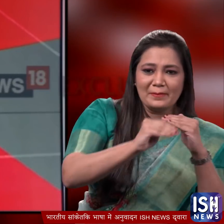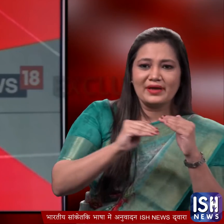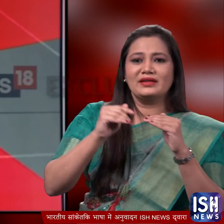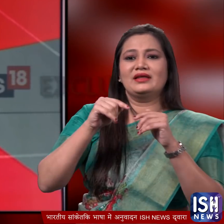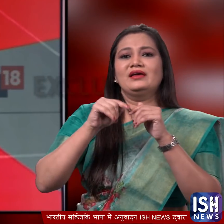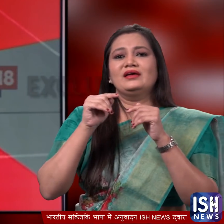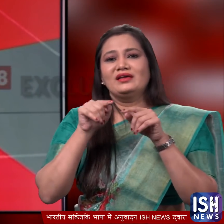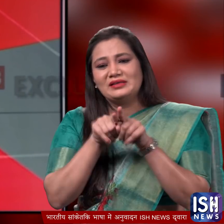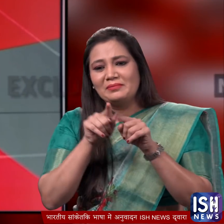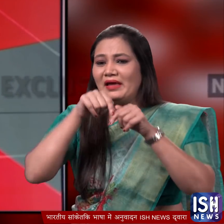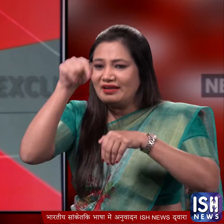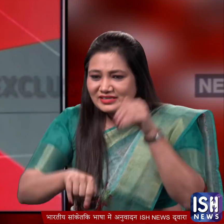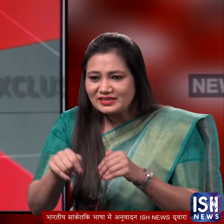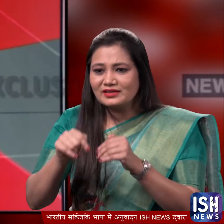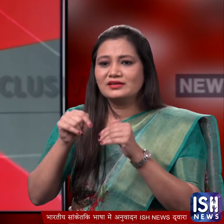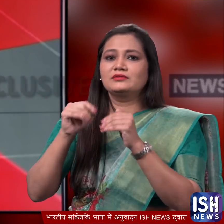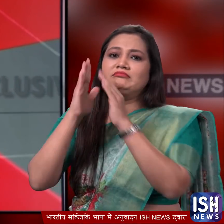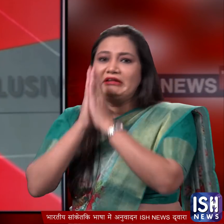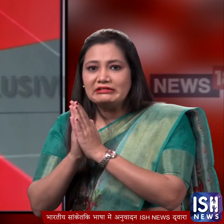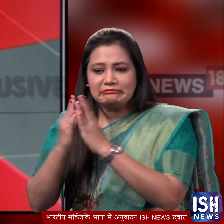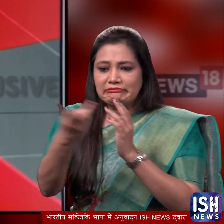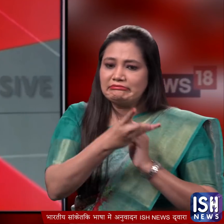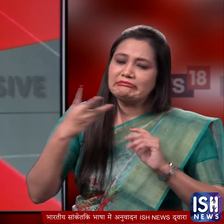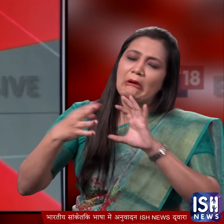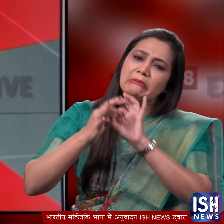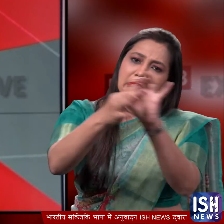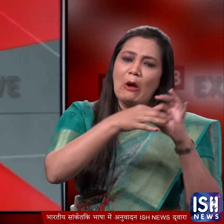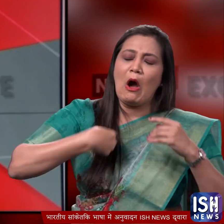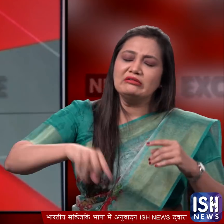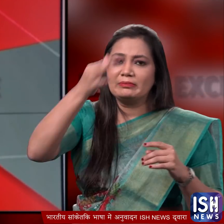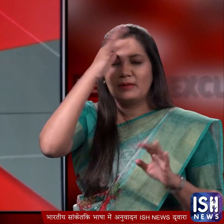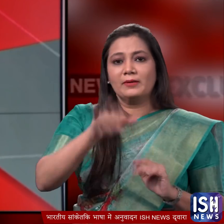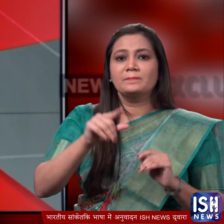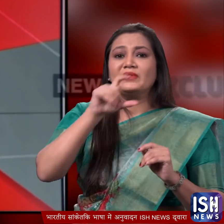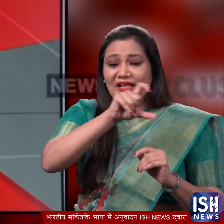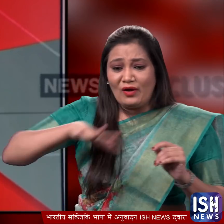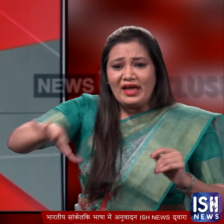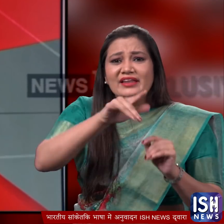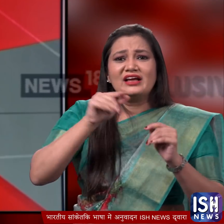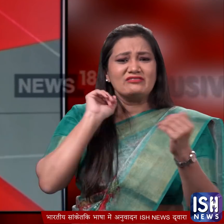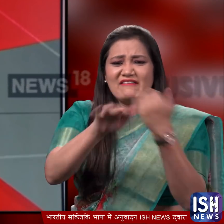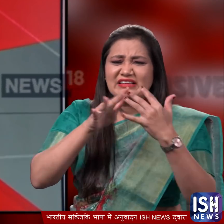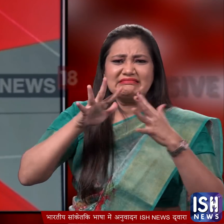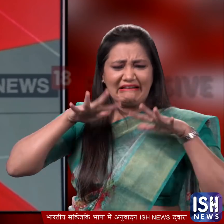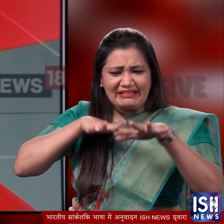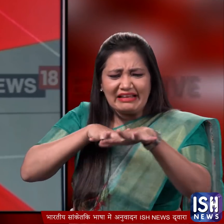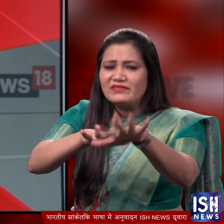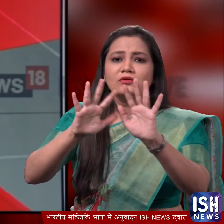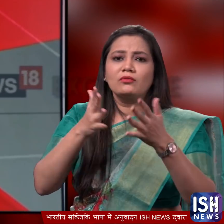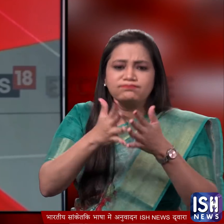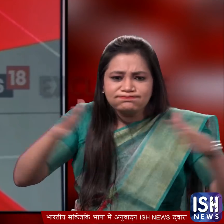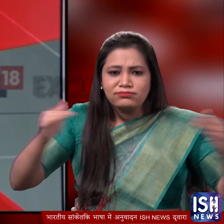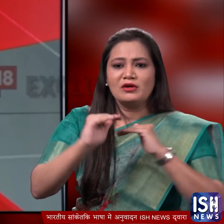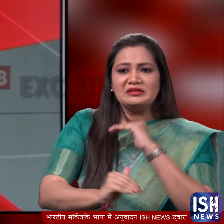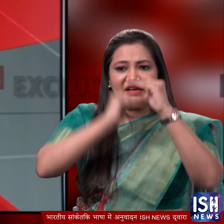और राजनीति में धार्मिक आस्था का त्रिकोण बन ही जाता है। चांदनी चौक को ट्रैफिक जैम से बचाने और दिल्ली के इस ऐतिहासिक इलाके